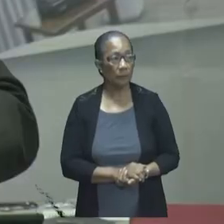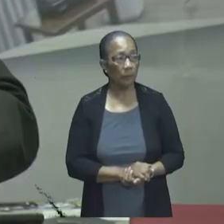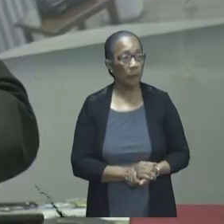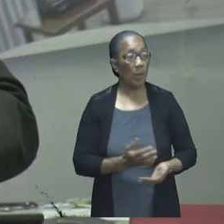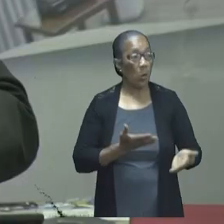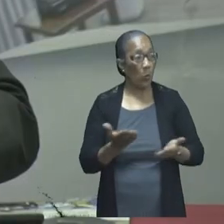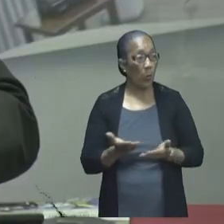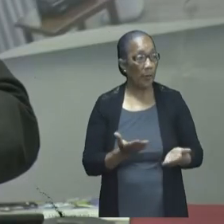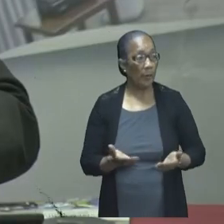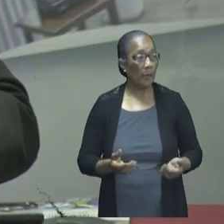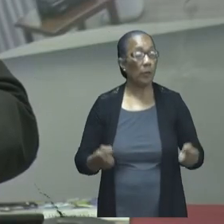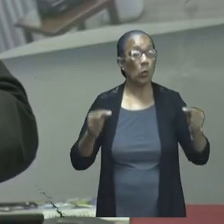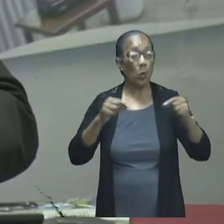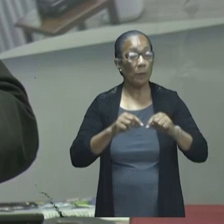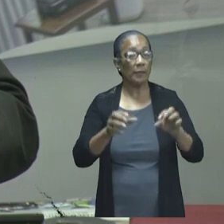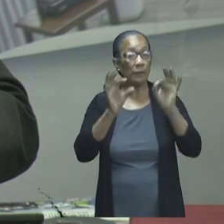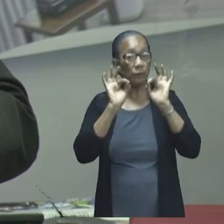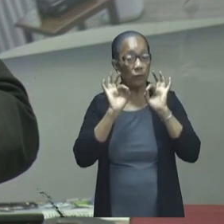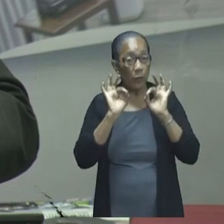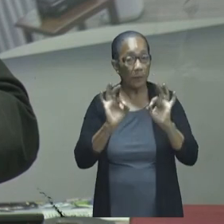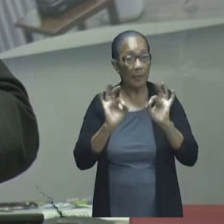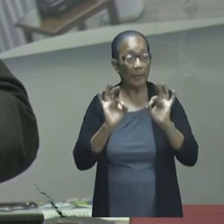wanneer komt de rand formule